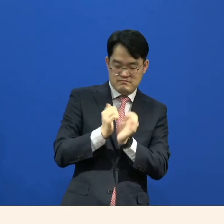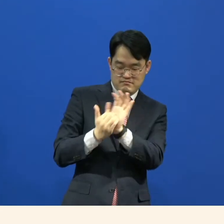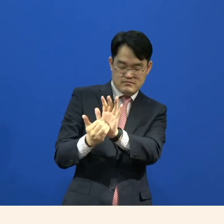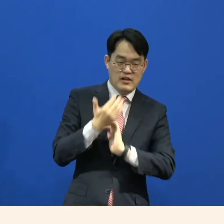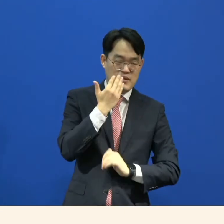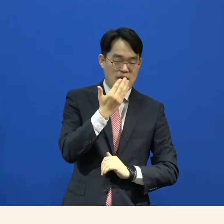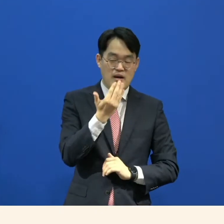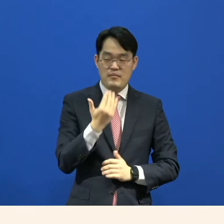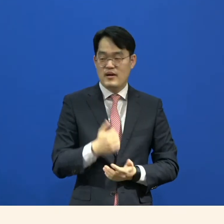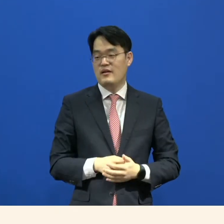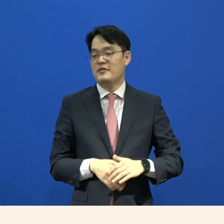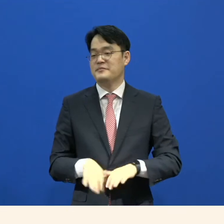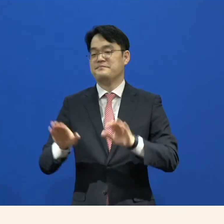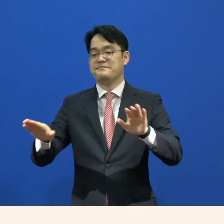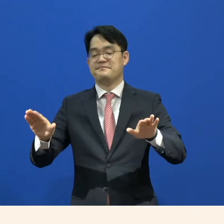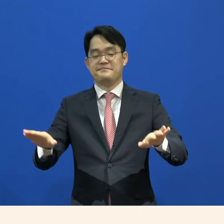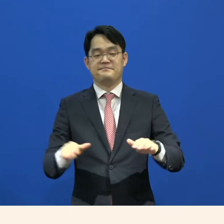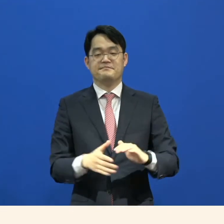오늘도